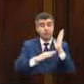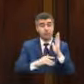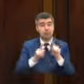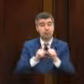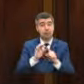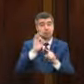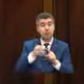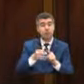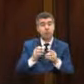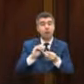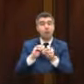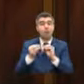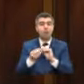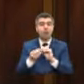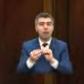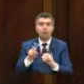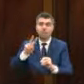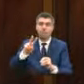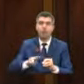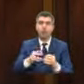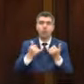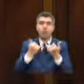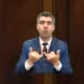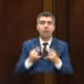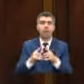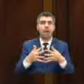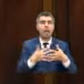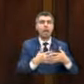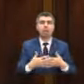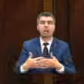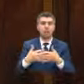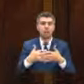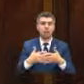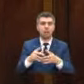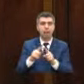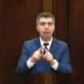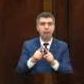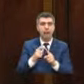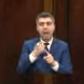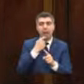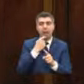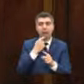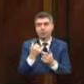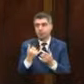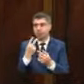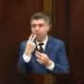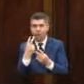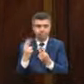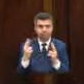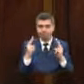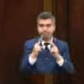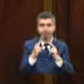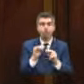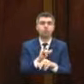من المشكل وليس جزءا من الحل، وفقدت دور الوساطة. اليوم على المجتمع